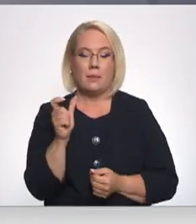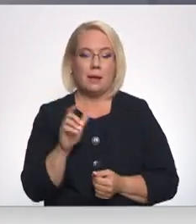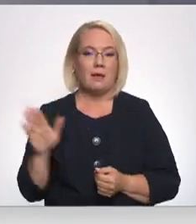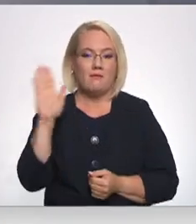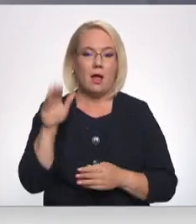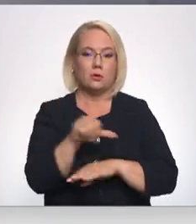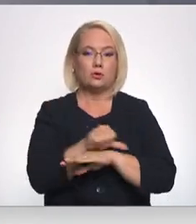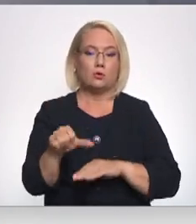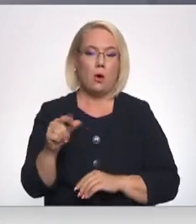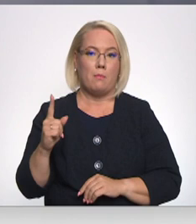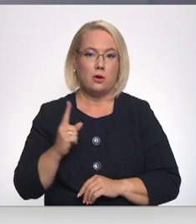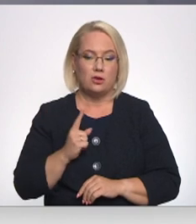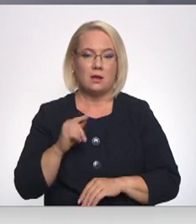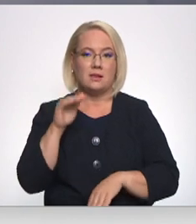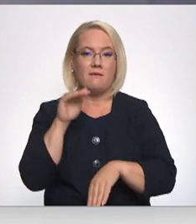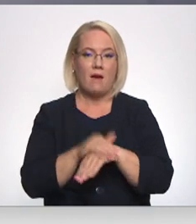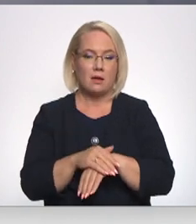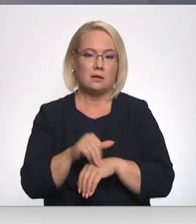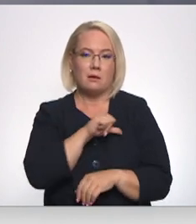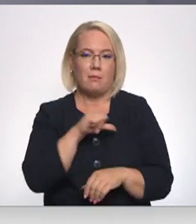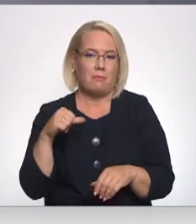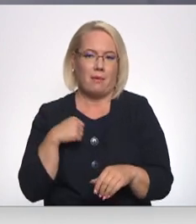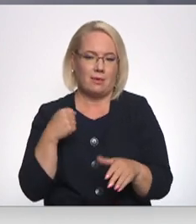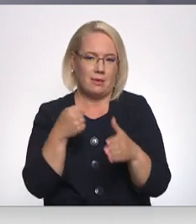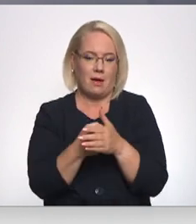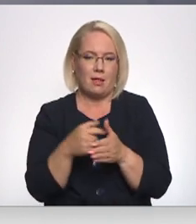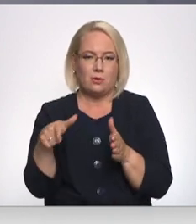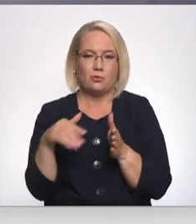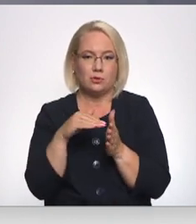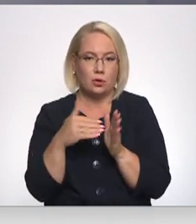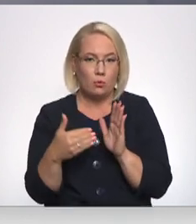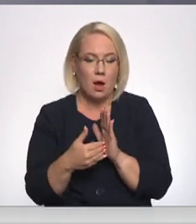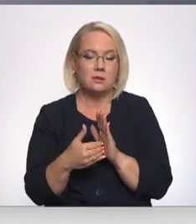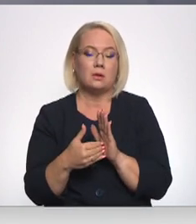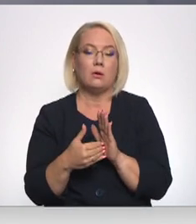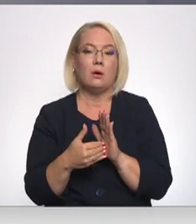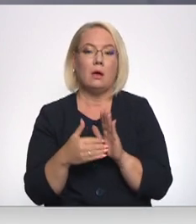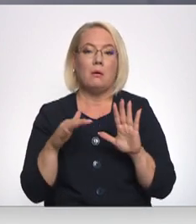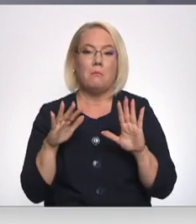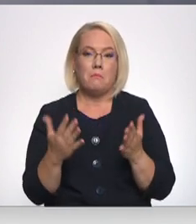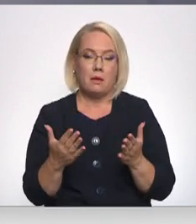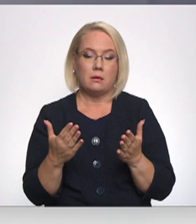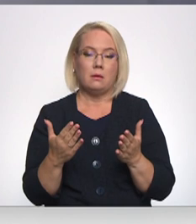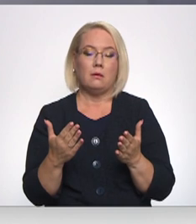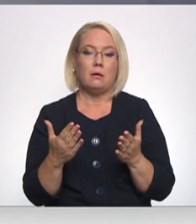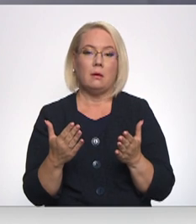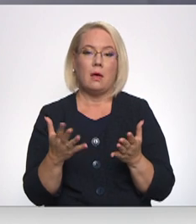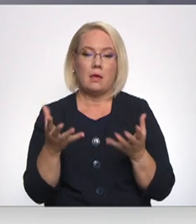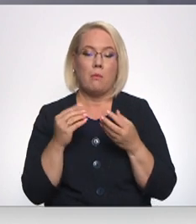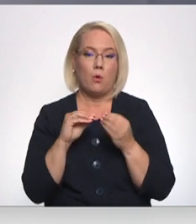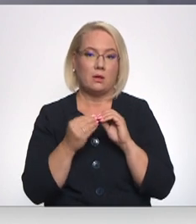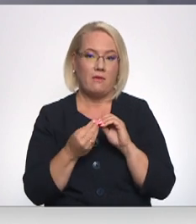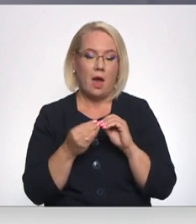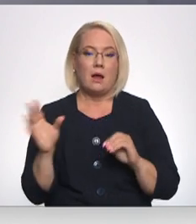robežsardze faktiski pārvalda šo situāciju patstāvīgi, bet ņemot vērā